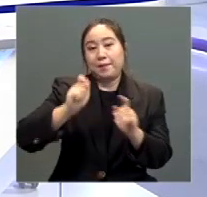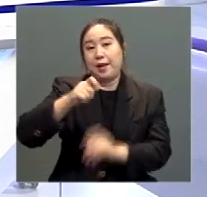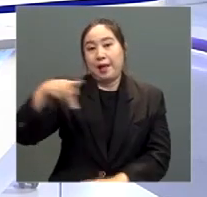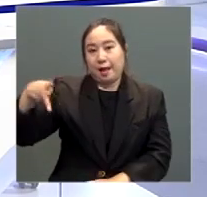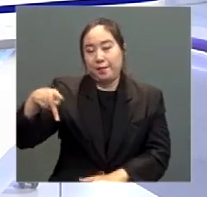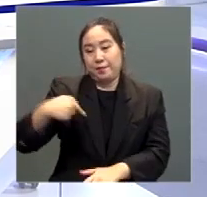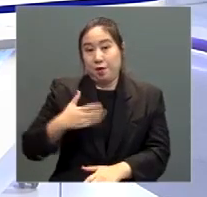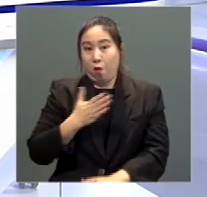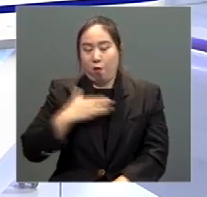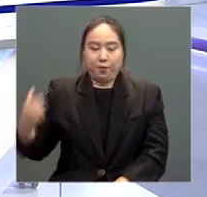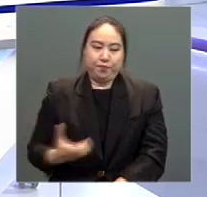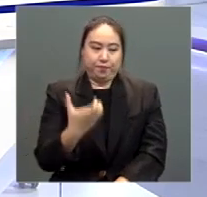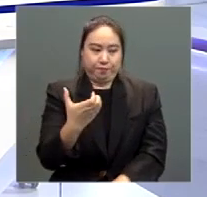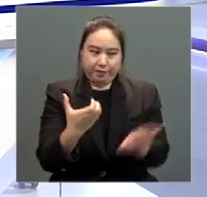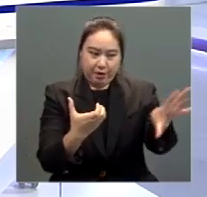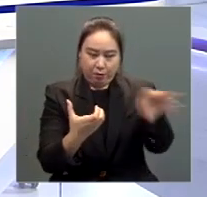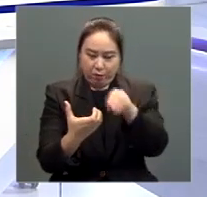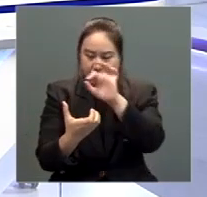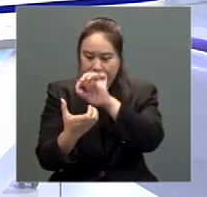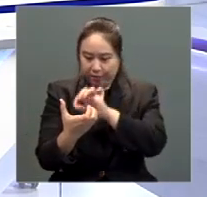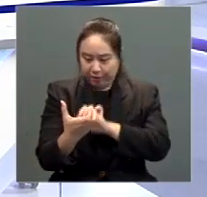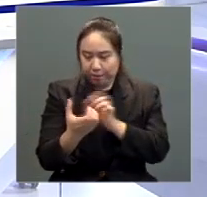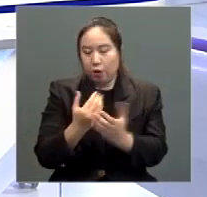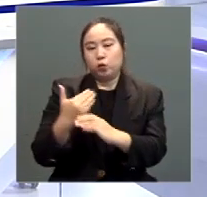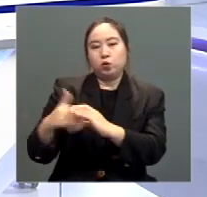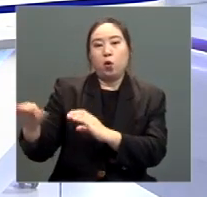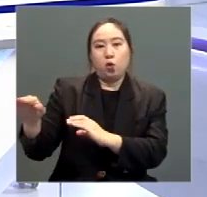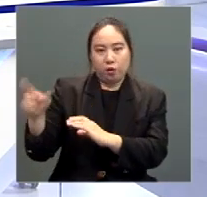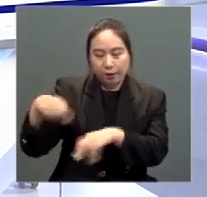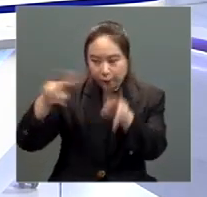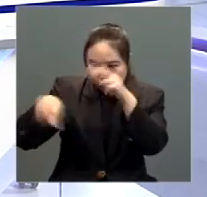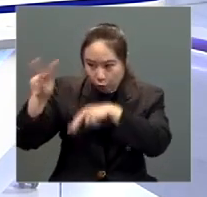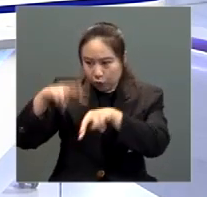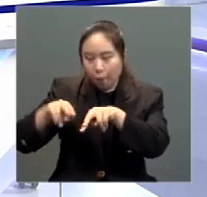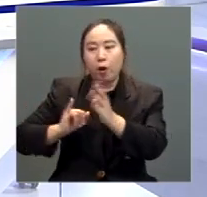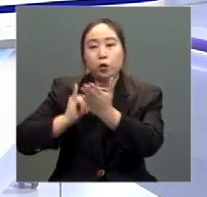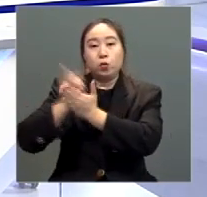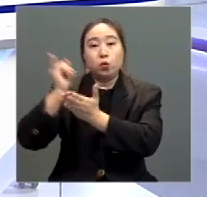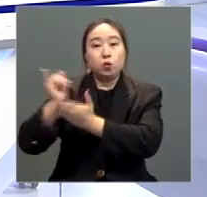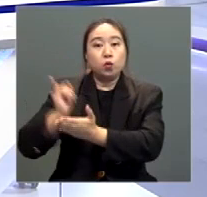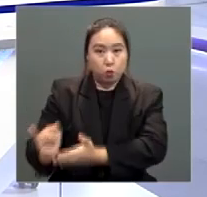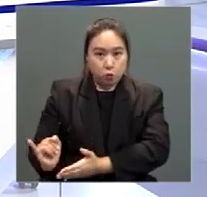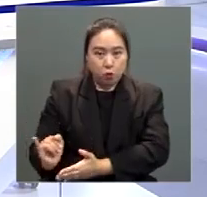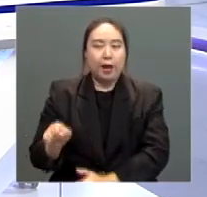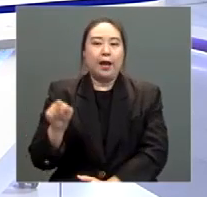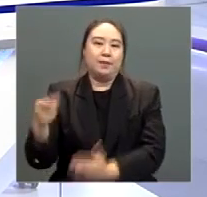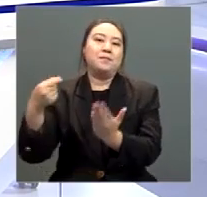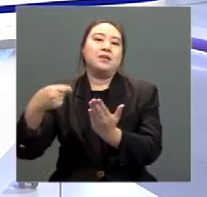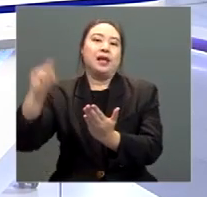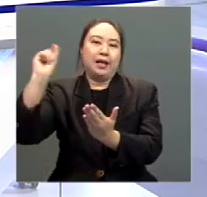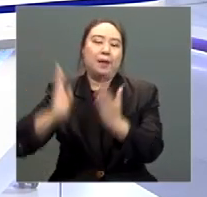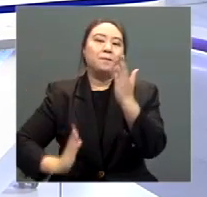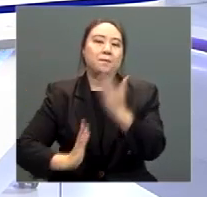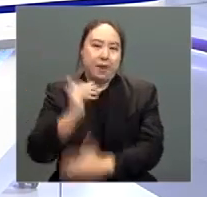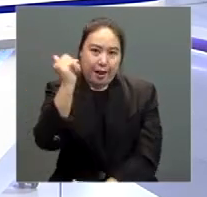คชันที่เจ้าหน้าที่เขาเอาไปค่ะข้อมูลส่งไปที่ส่วนกลางพอตรวจสอบว่าตรงกันทั้งหมดก็จะเป็นการติ๊กถูกว่าผ่